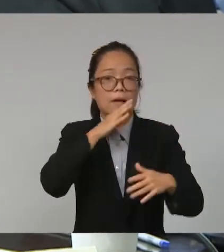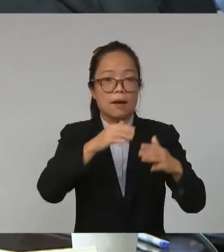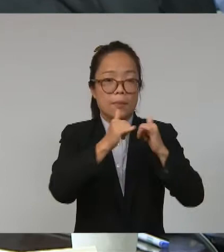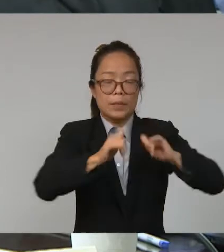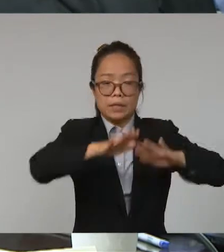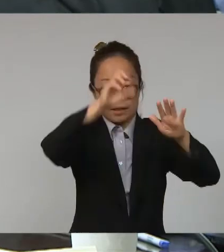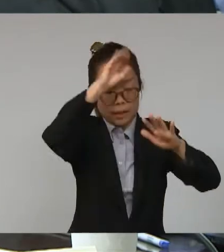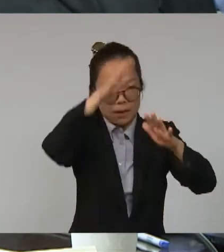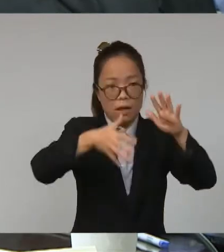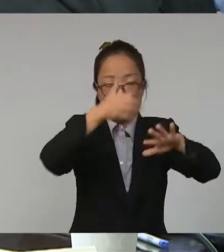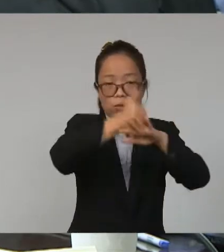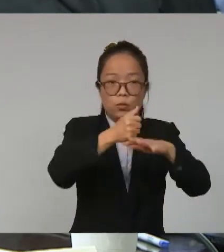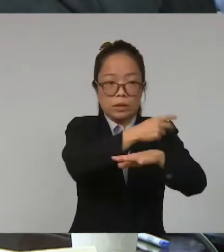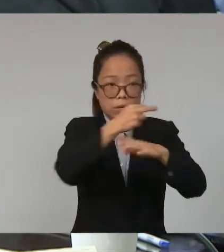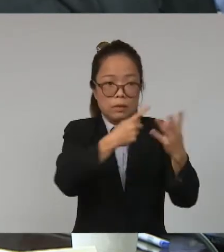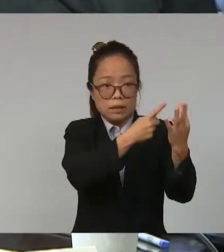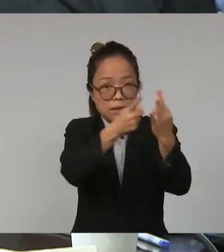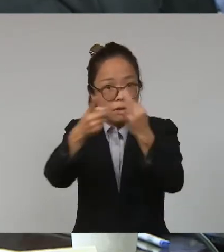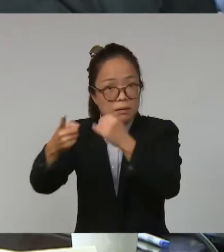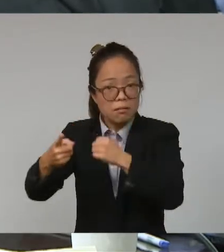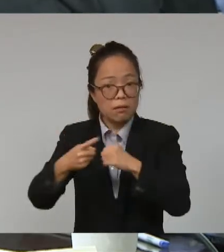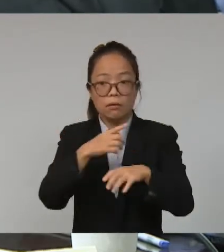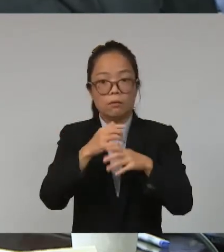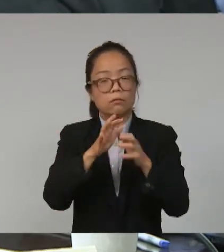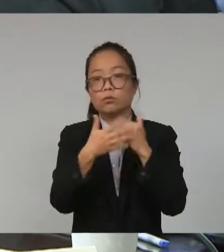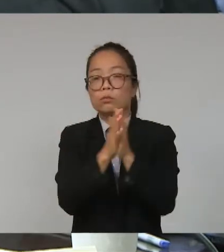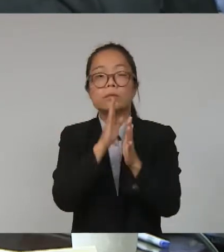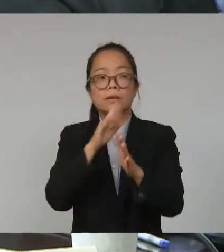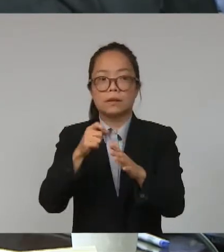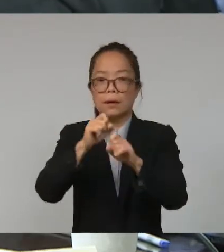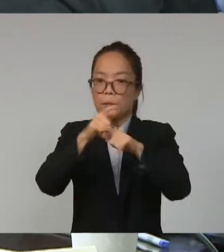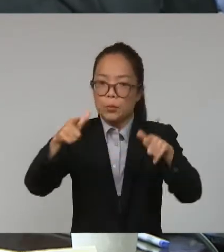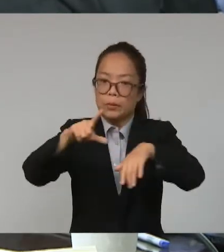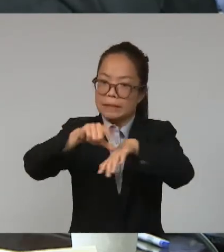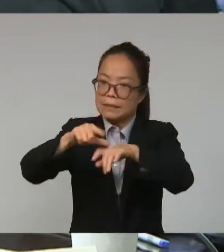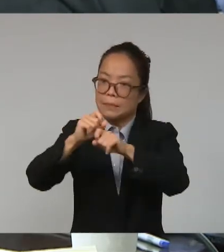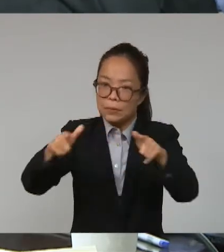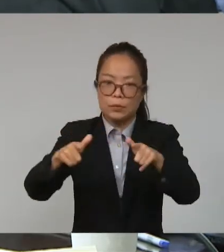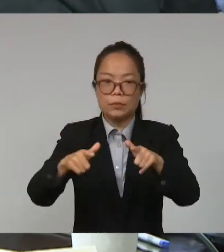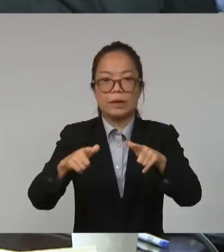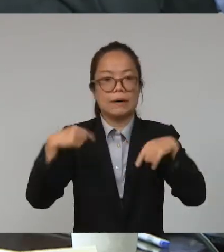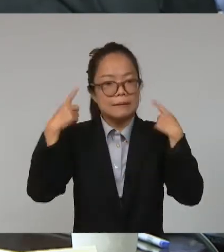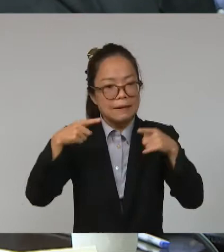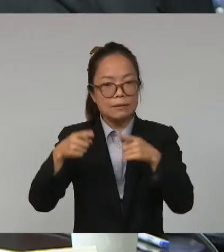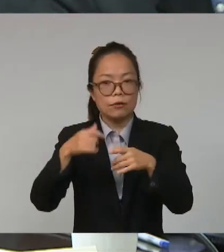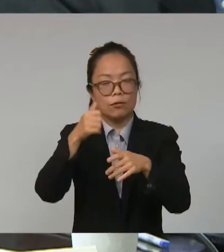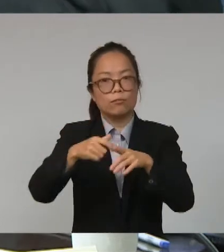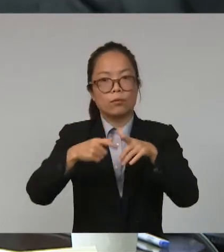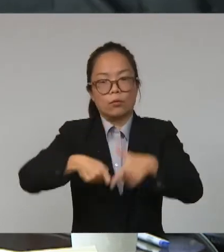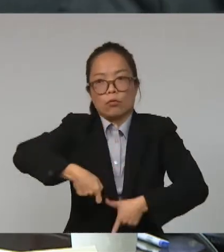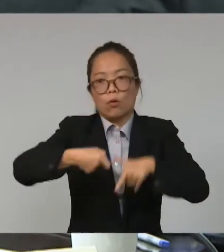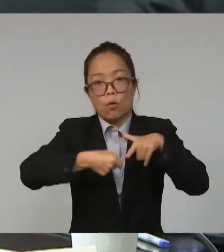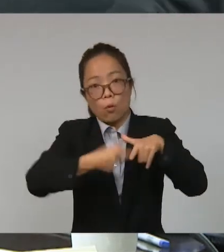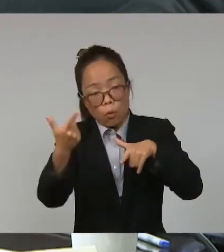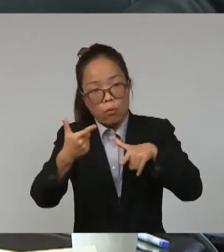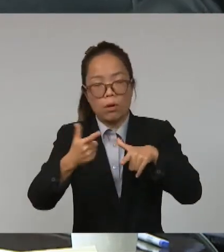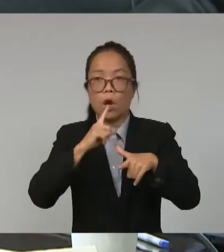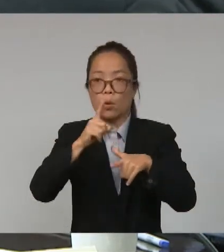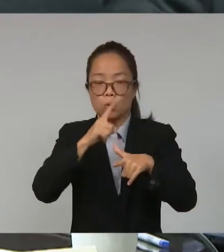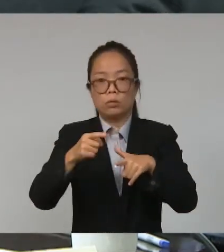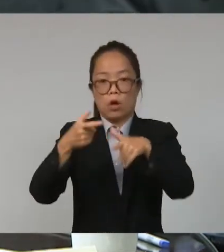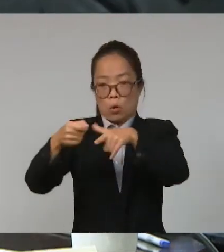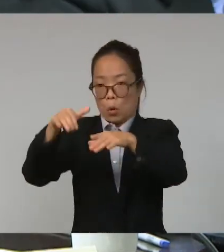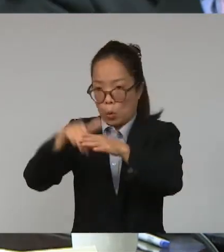党主席游锡堃等等，分别在不同的时间场合公开主张公